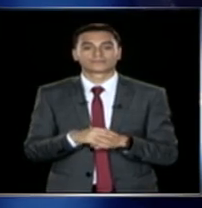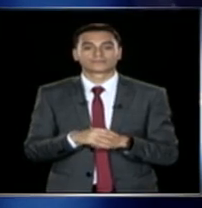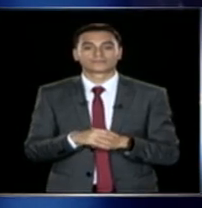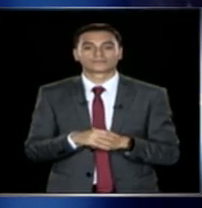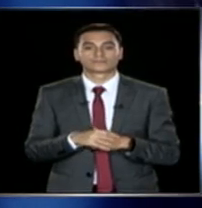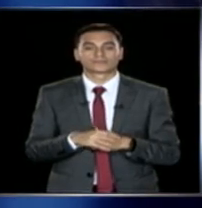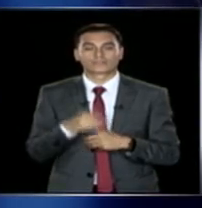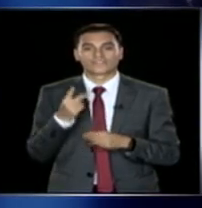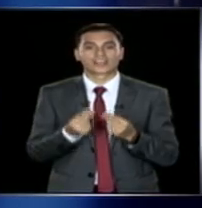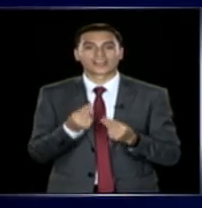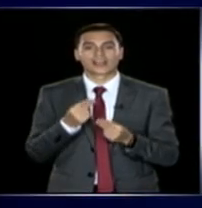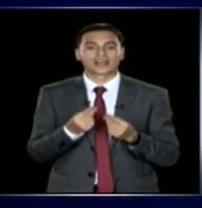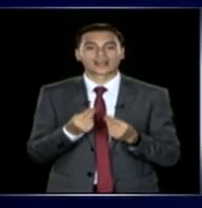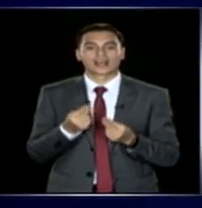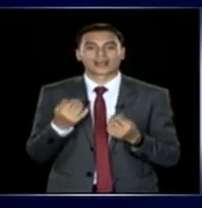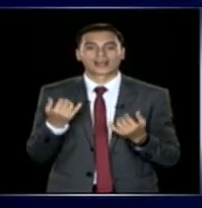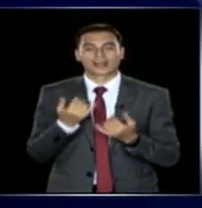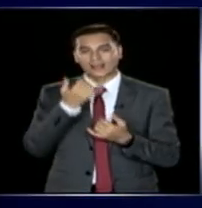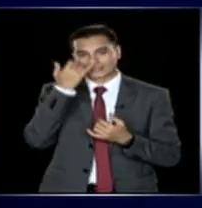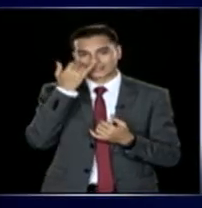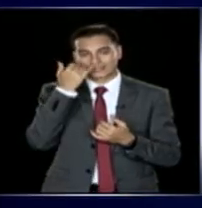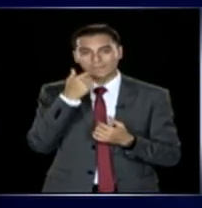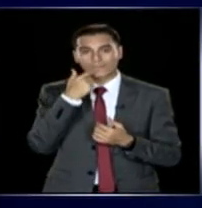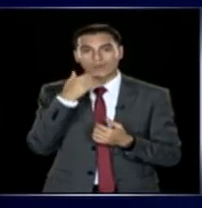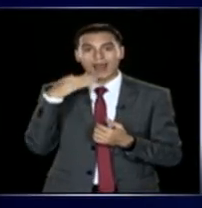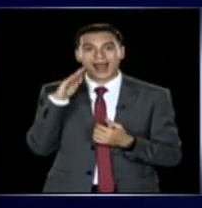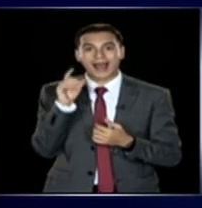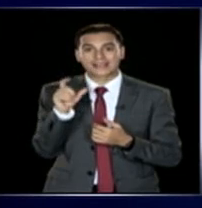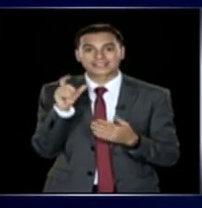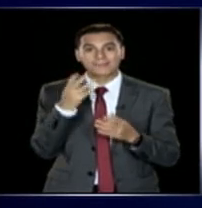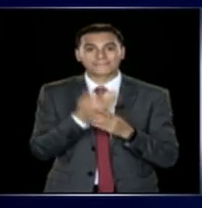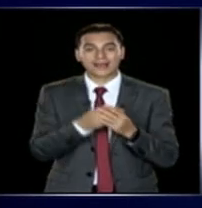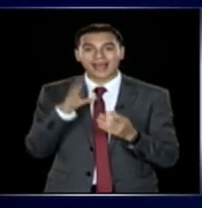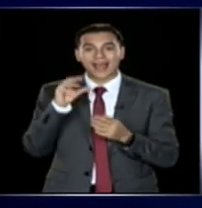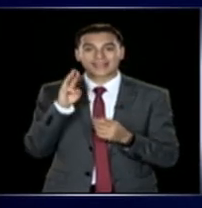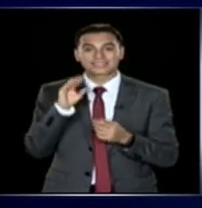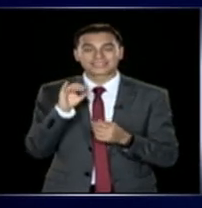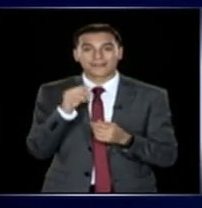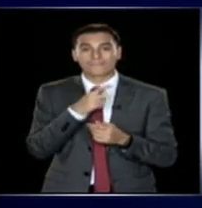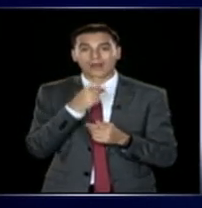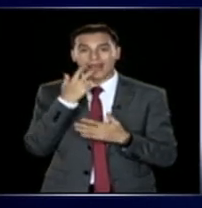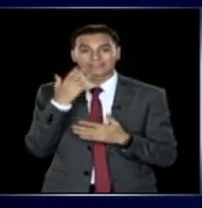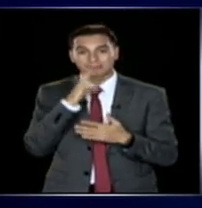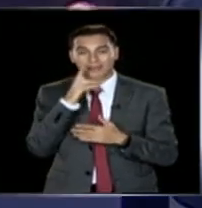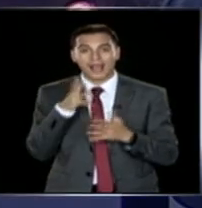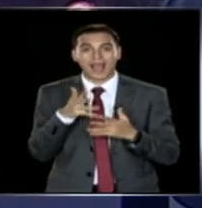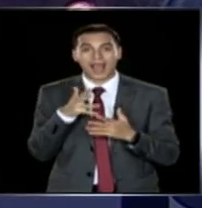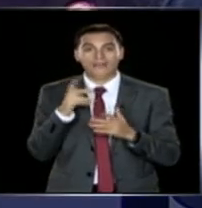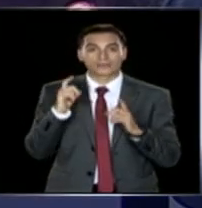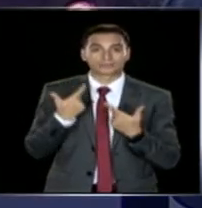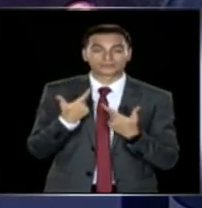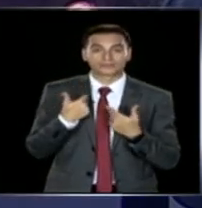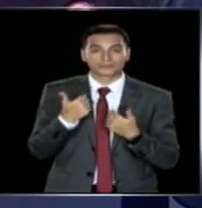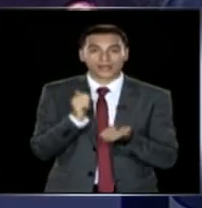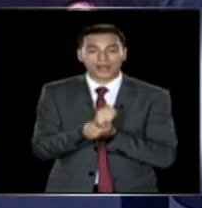في حكاية دمها خفيف. الحسن بن الهيثم خاف من الحاكم بأمر الله أحسن يسجنه، لأن